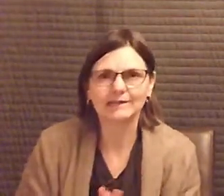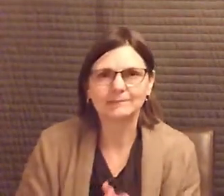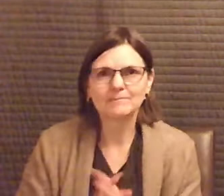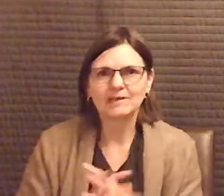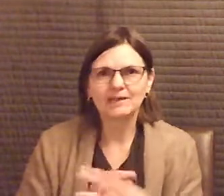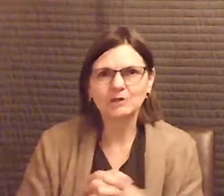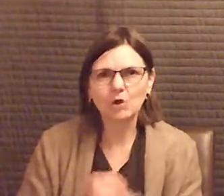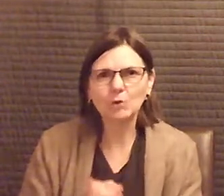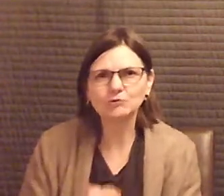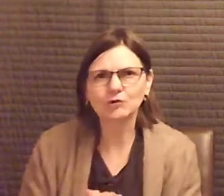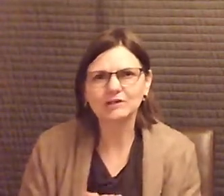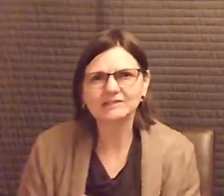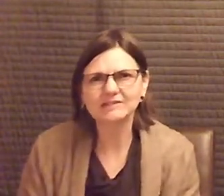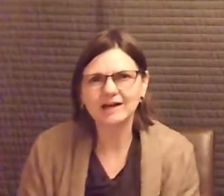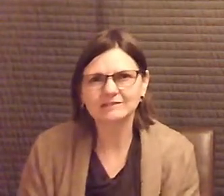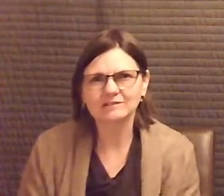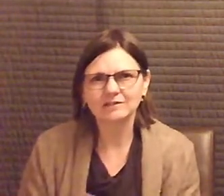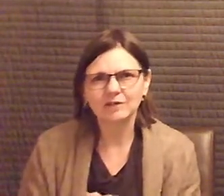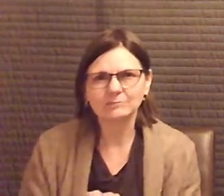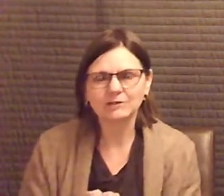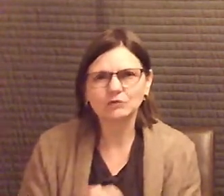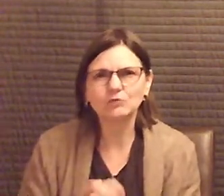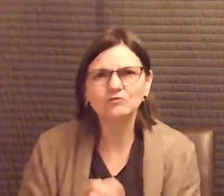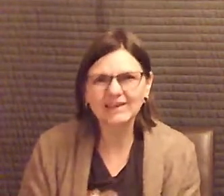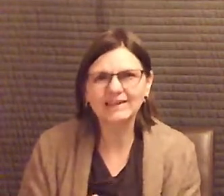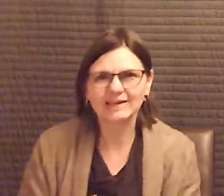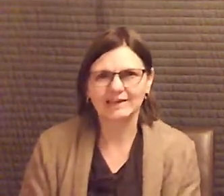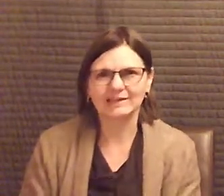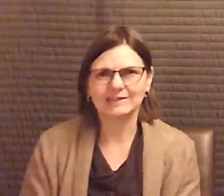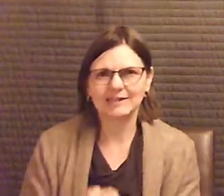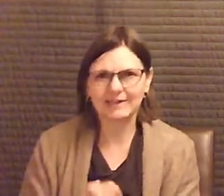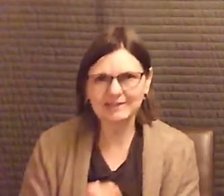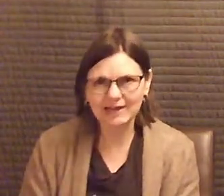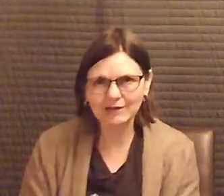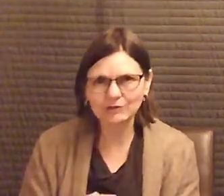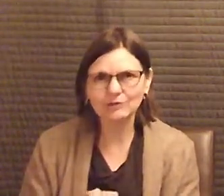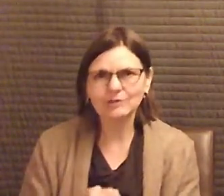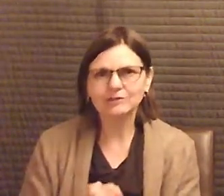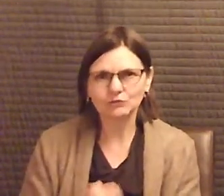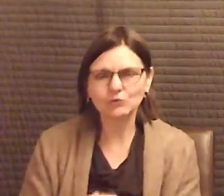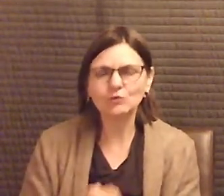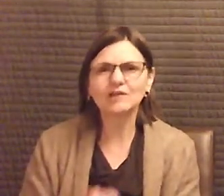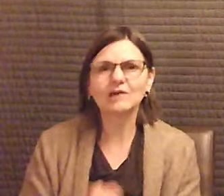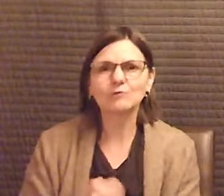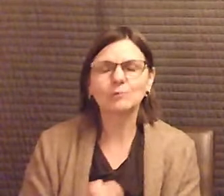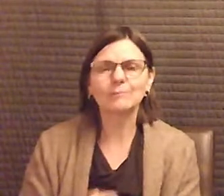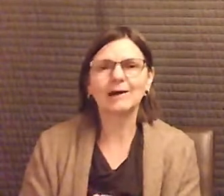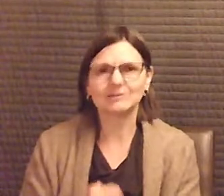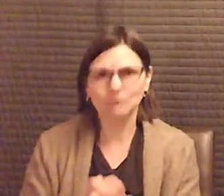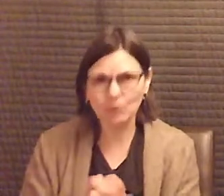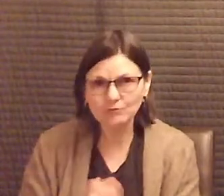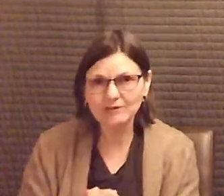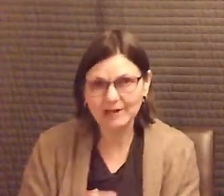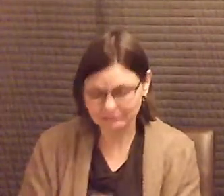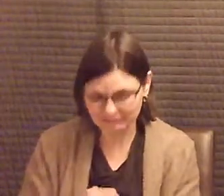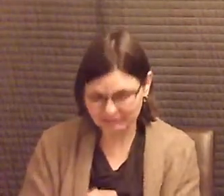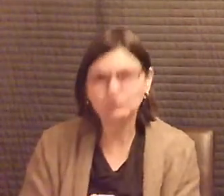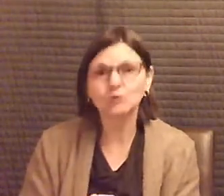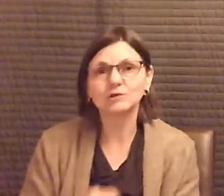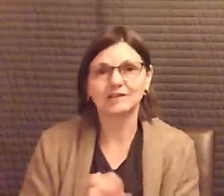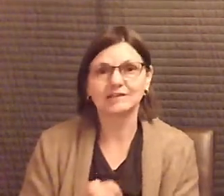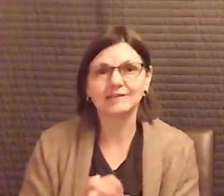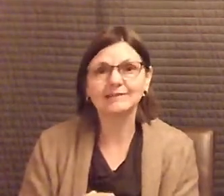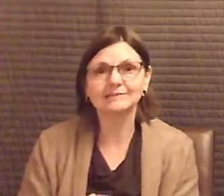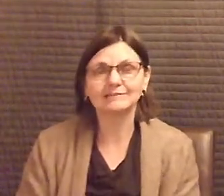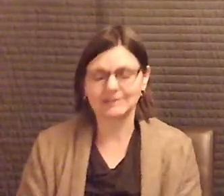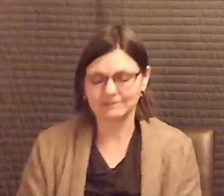kennen hierop en toch ieders hart dat u willen kennen en ik dank u dat u zelf openbaart ook vanavond in een